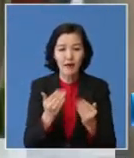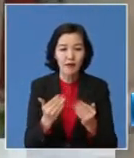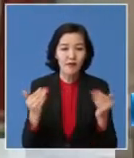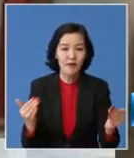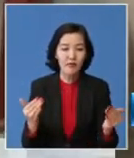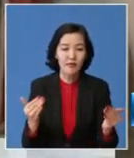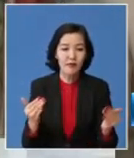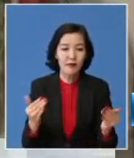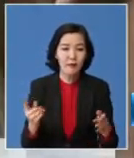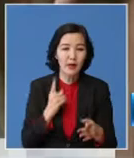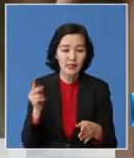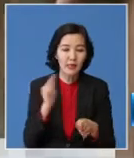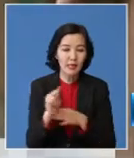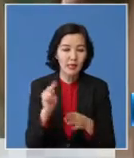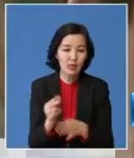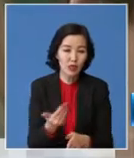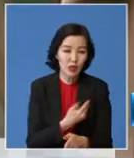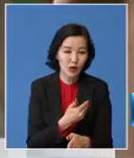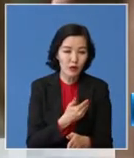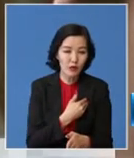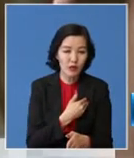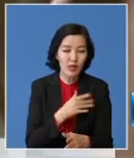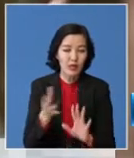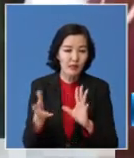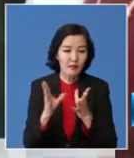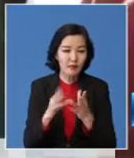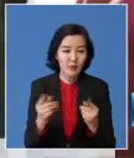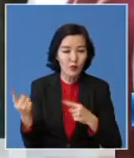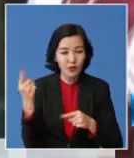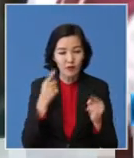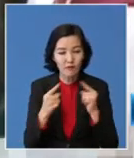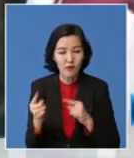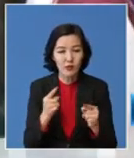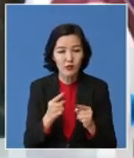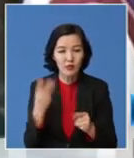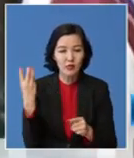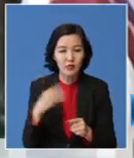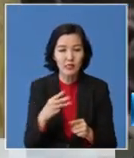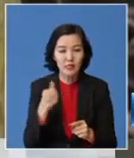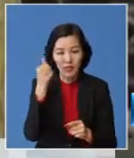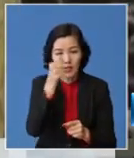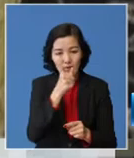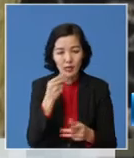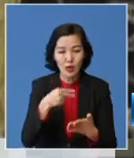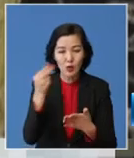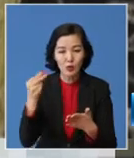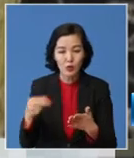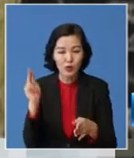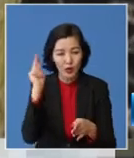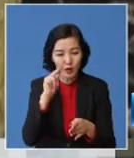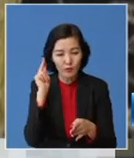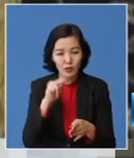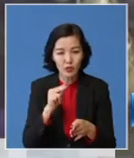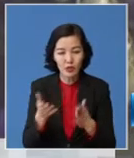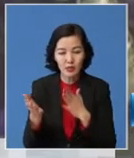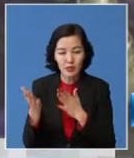она провела мастер-класс для всех желающих. За все годы своего творчества, а это около 30 лет, художница обучила древнему